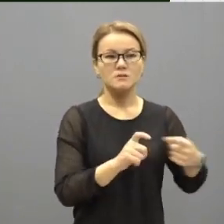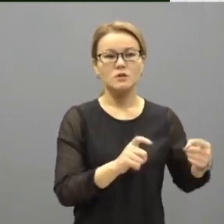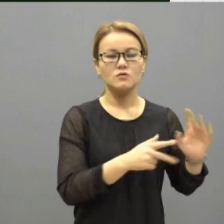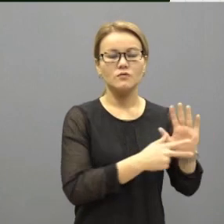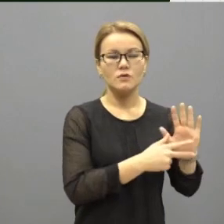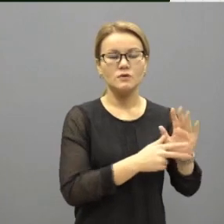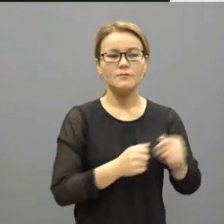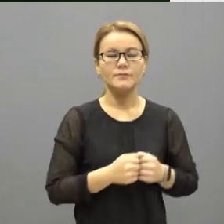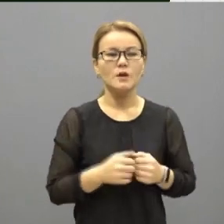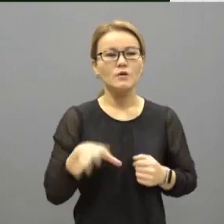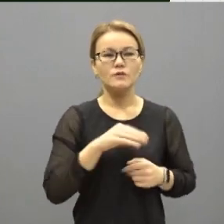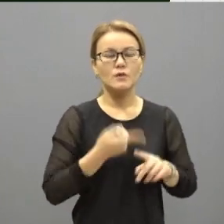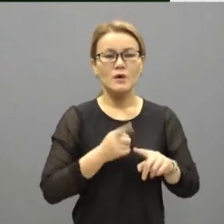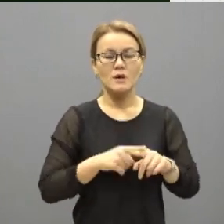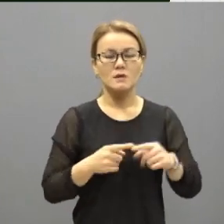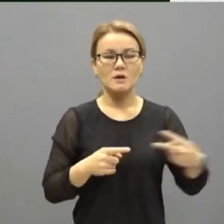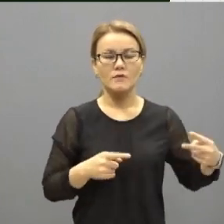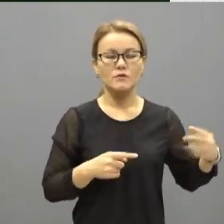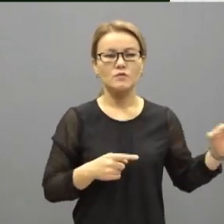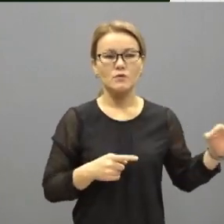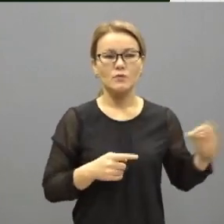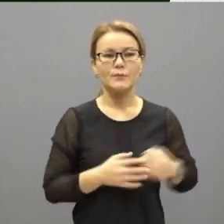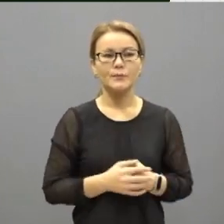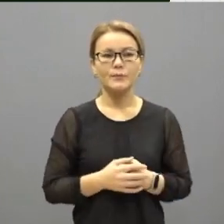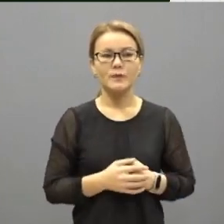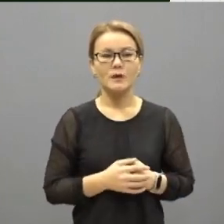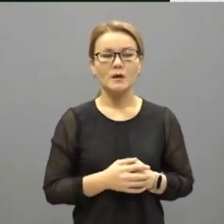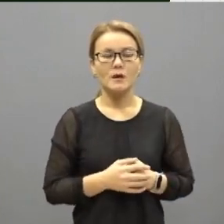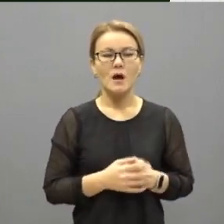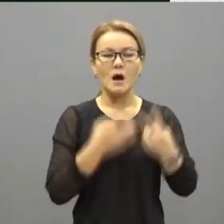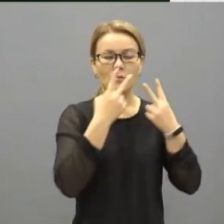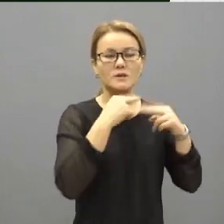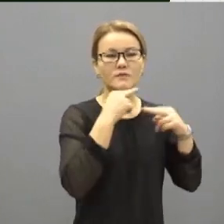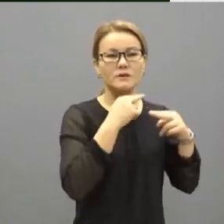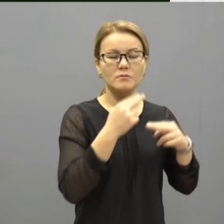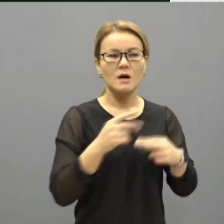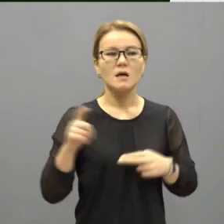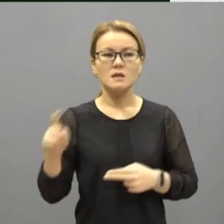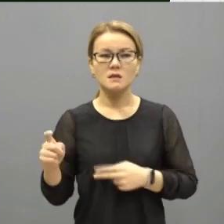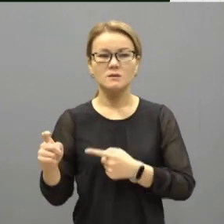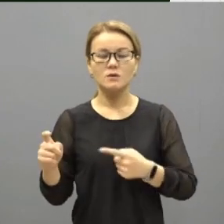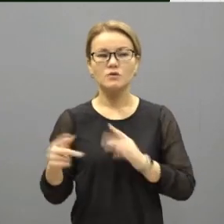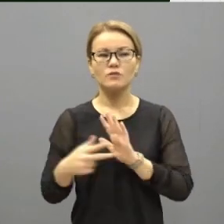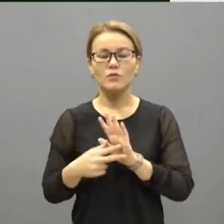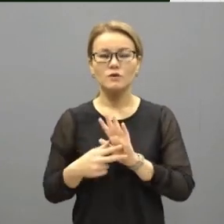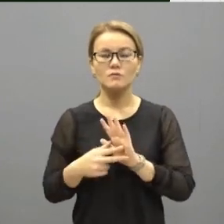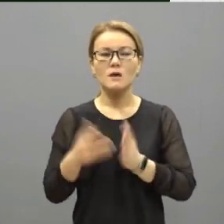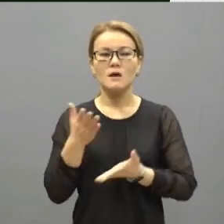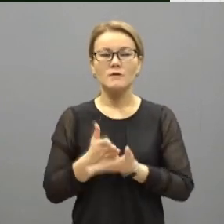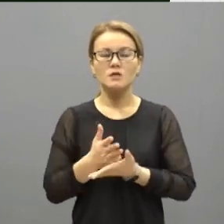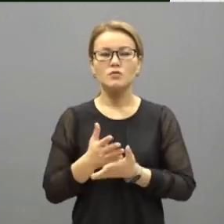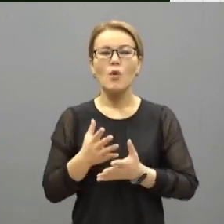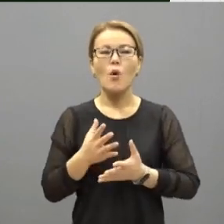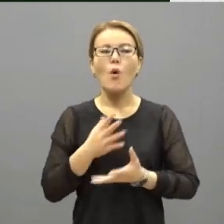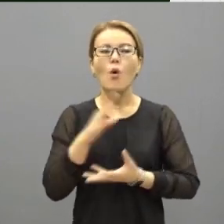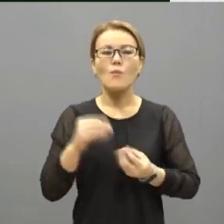8. И все это равно нулю. Теперь обратите внимание, x минус 8 у нас является общим